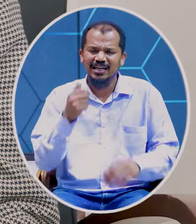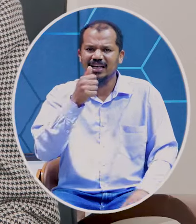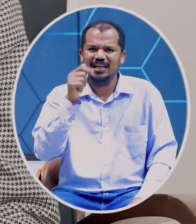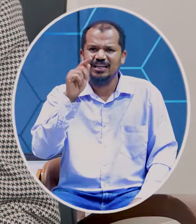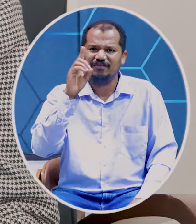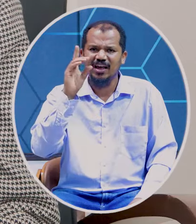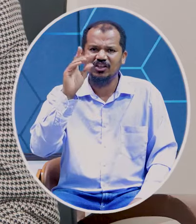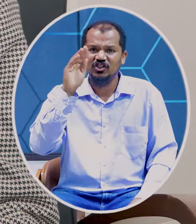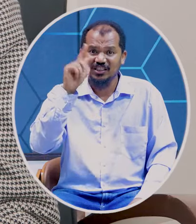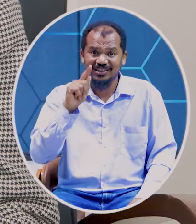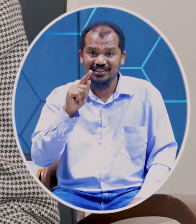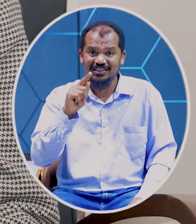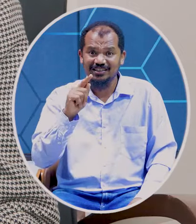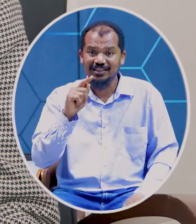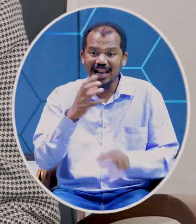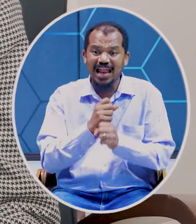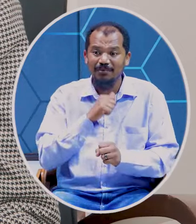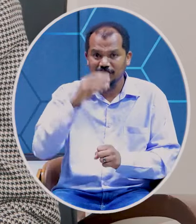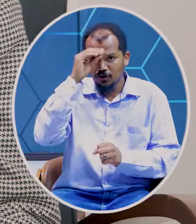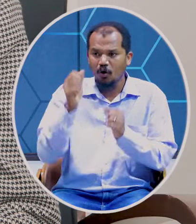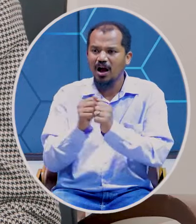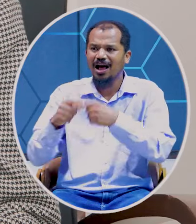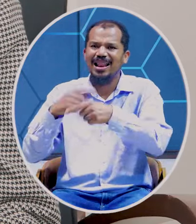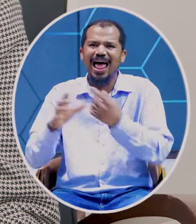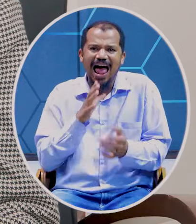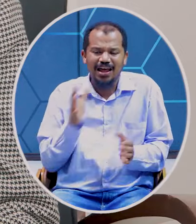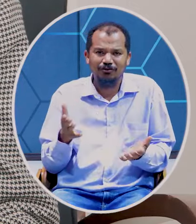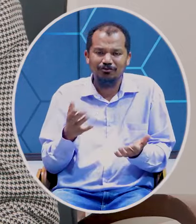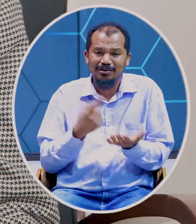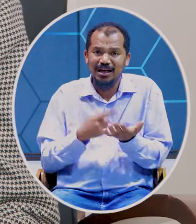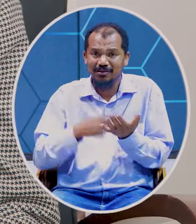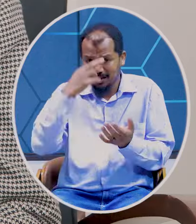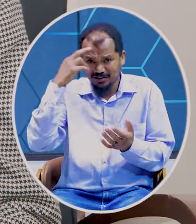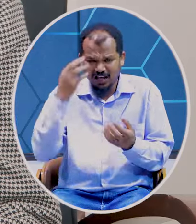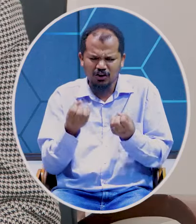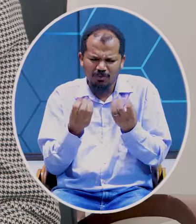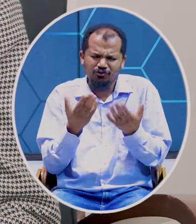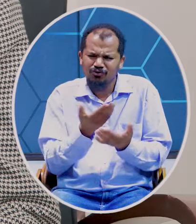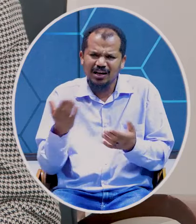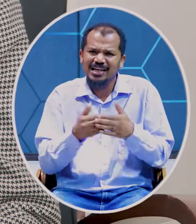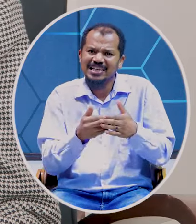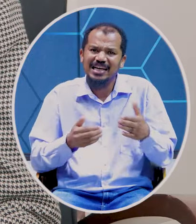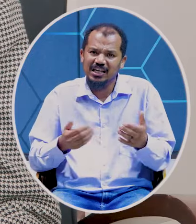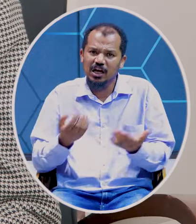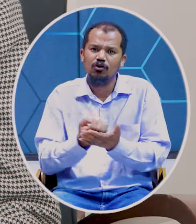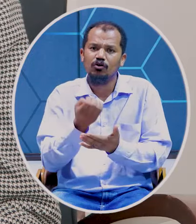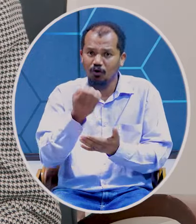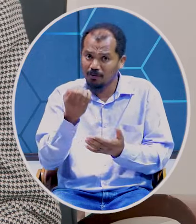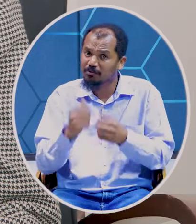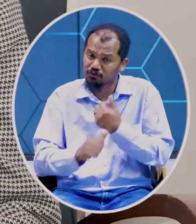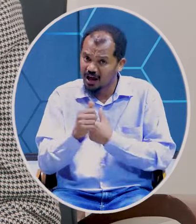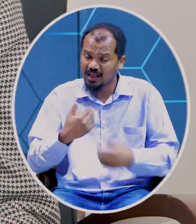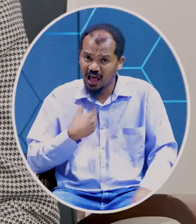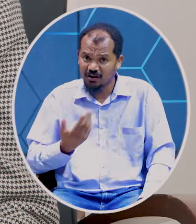ምናልባትም ኢንፌክሽን ላለመያዝ ብዙ ሰው ጋር መቀላቀል ላይኖርባቸው ይችላል። በዛ ምክንያት ከብዙ ነገር ይቀንሳሉ። ኢኮኖሚካሊም